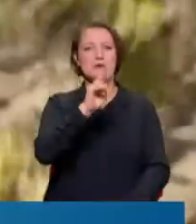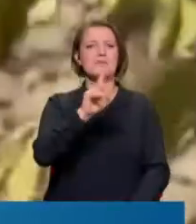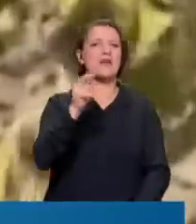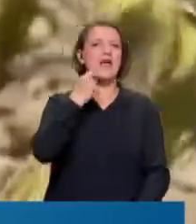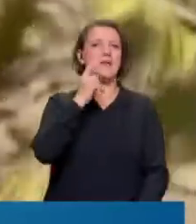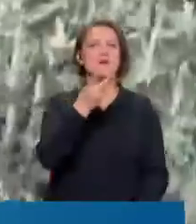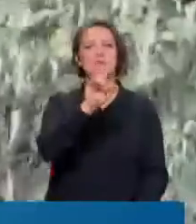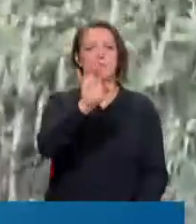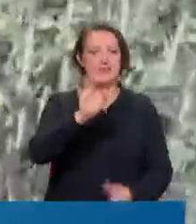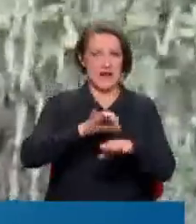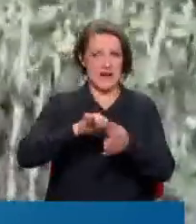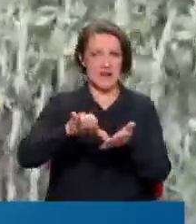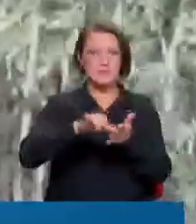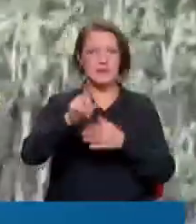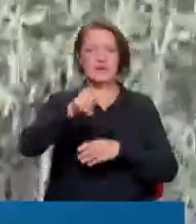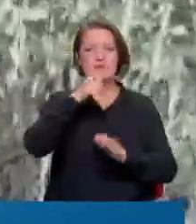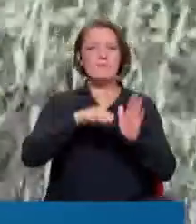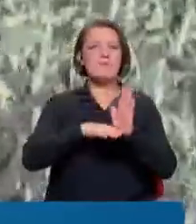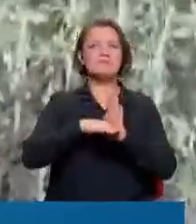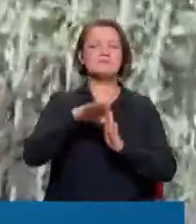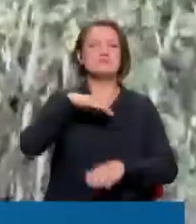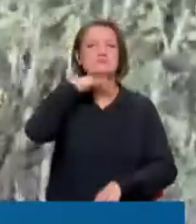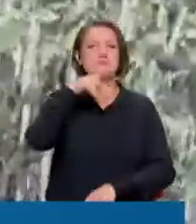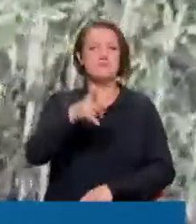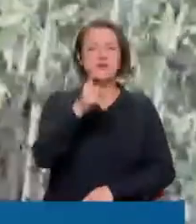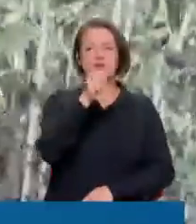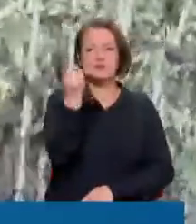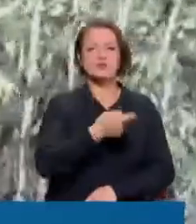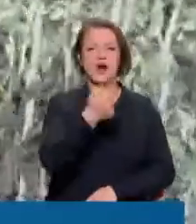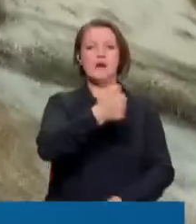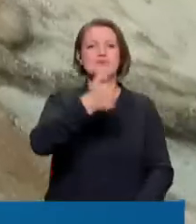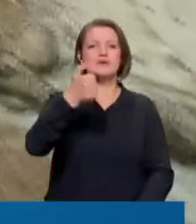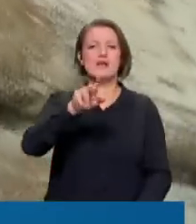2015 tarihinde barajlardaki doluluk oranı %